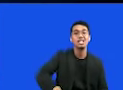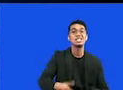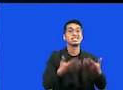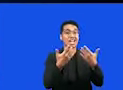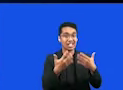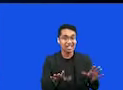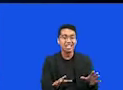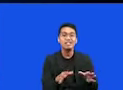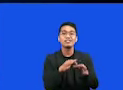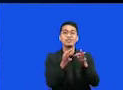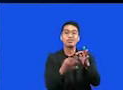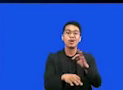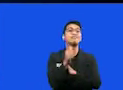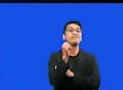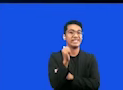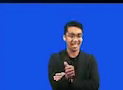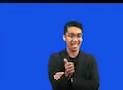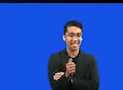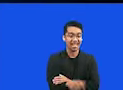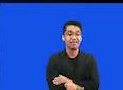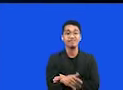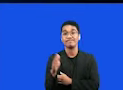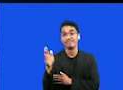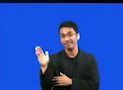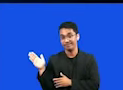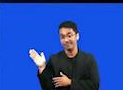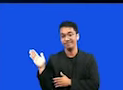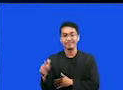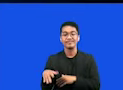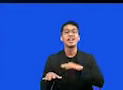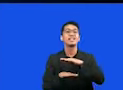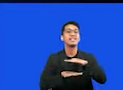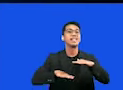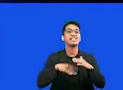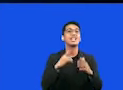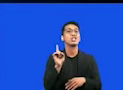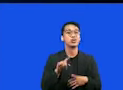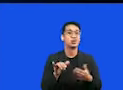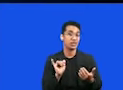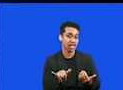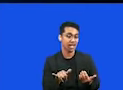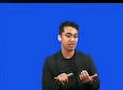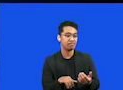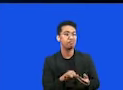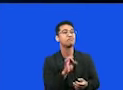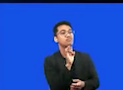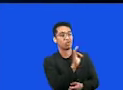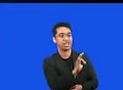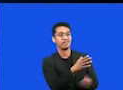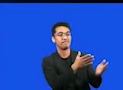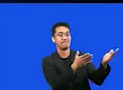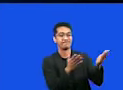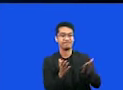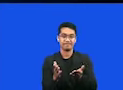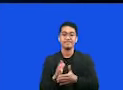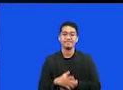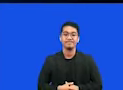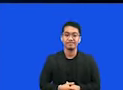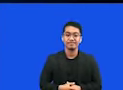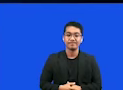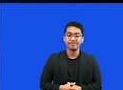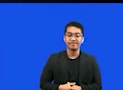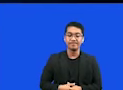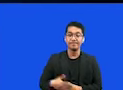itu Nah kita masuk ke dasar dulu mungkin Mas Edi ya oke Monggo Oke